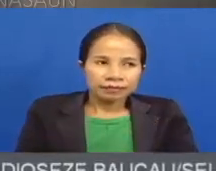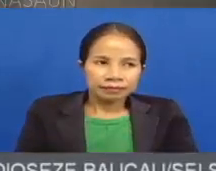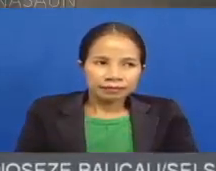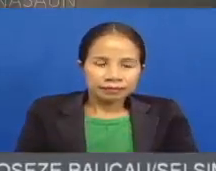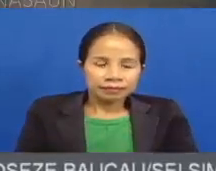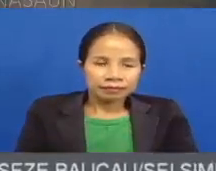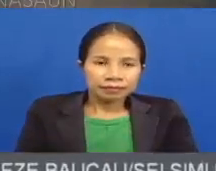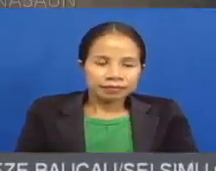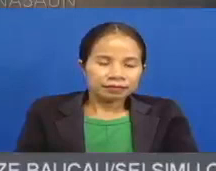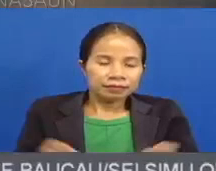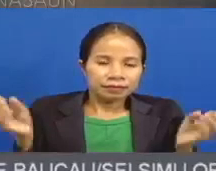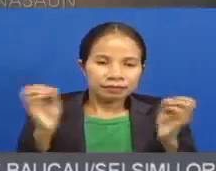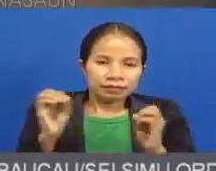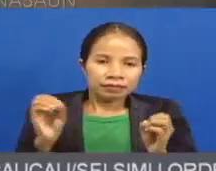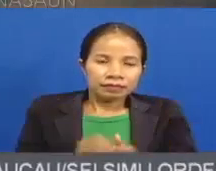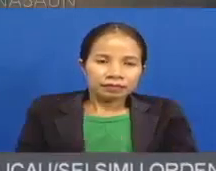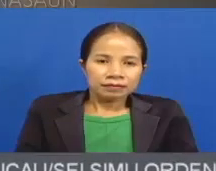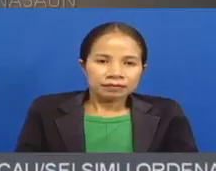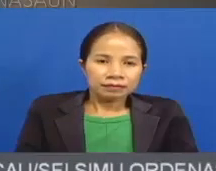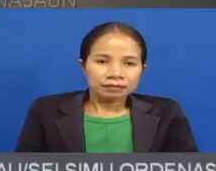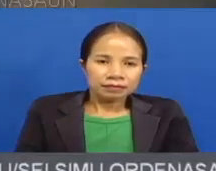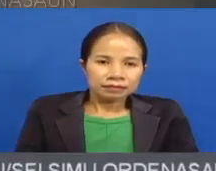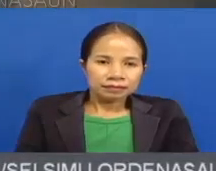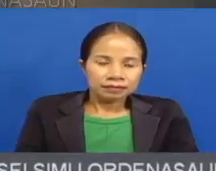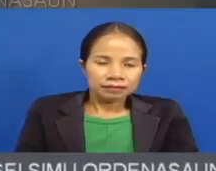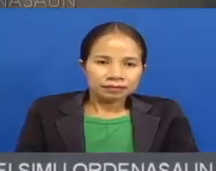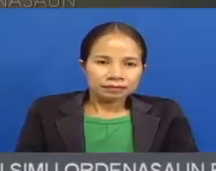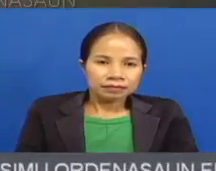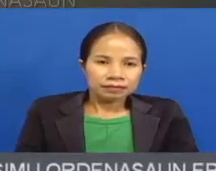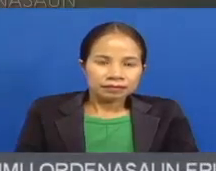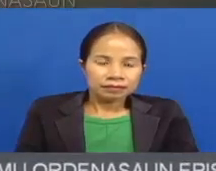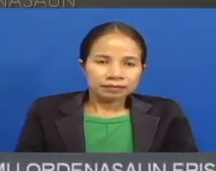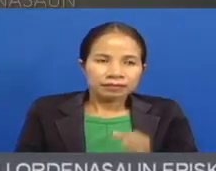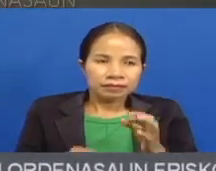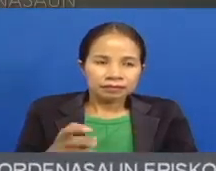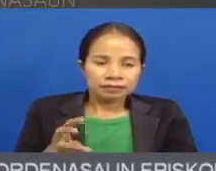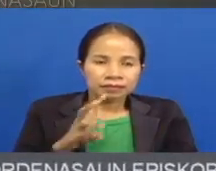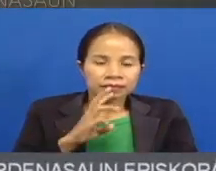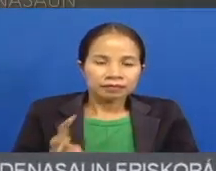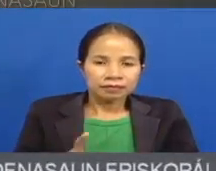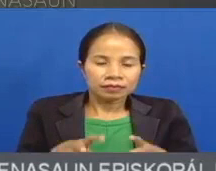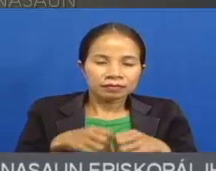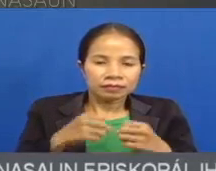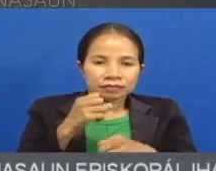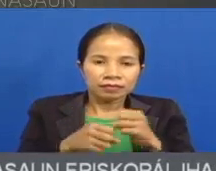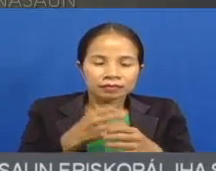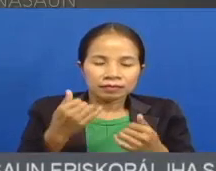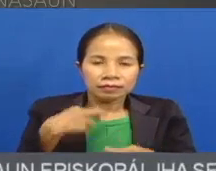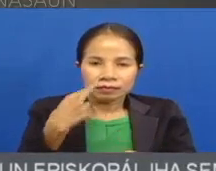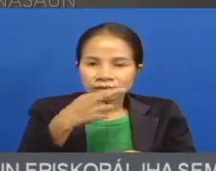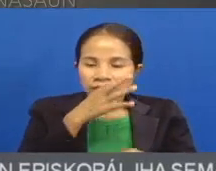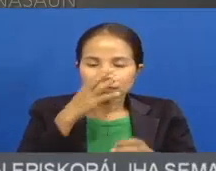ne kain jadi tu muslai mos caracol hanut. Além de ne irrigação at tinang ne agricultor sira